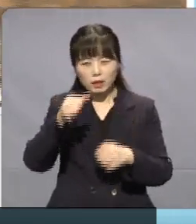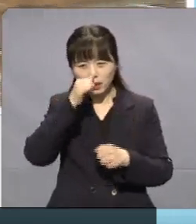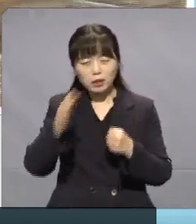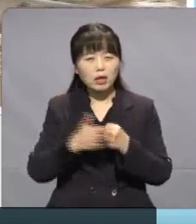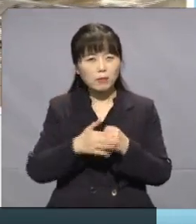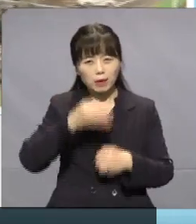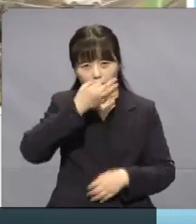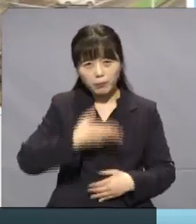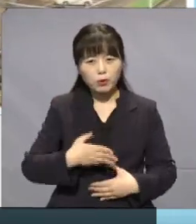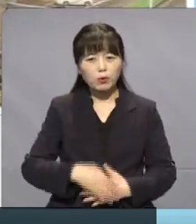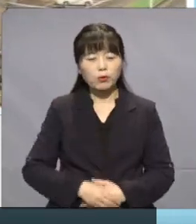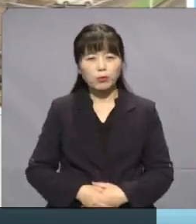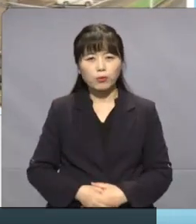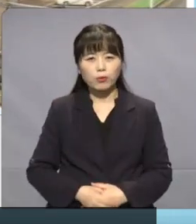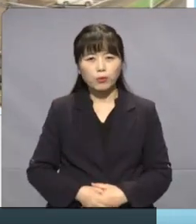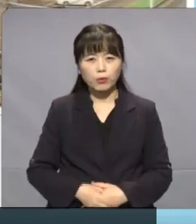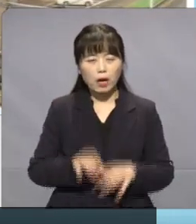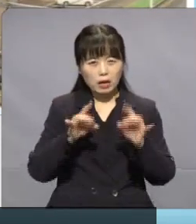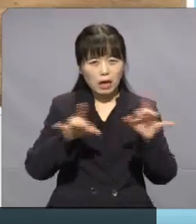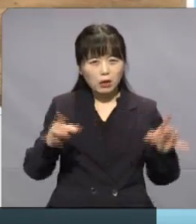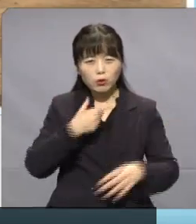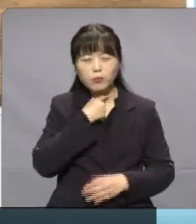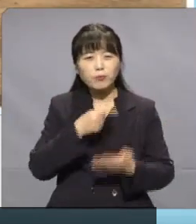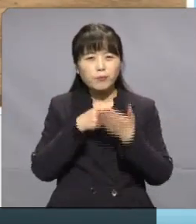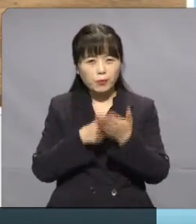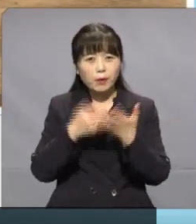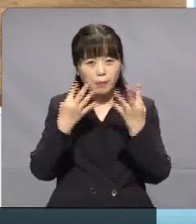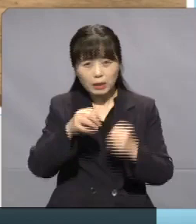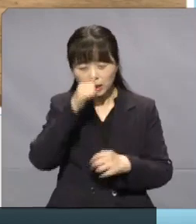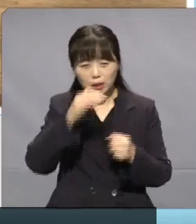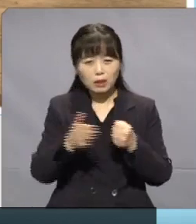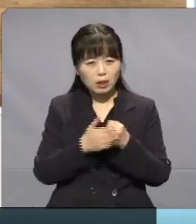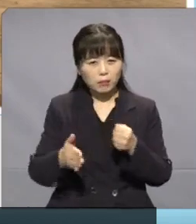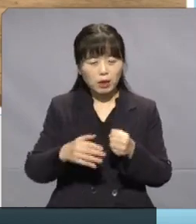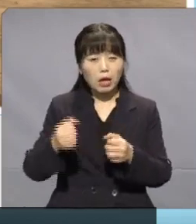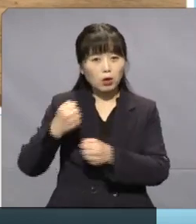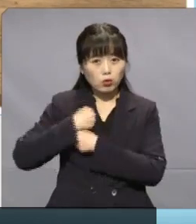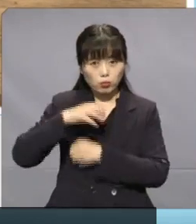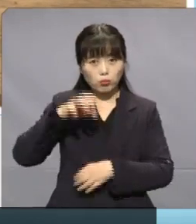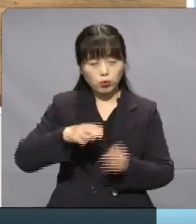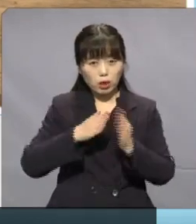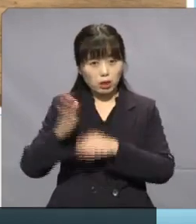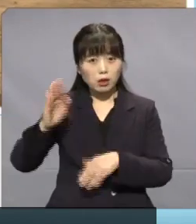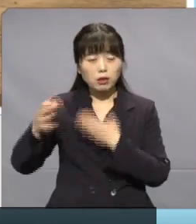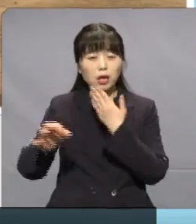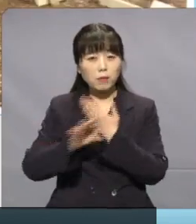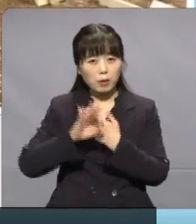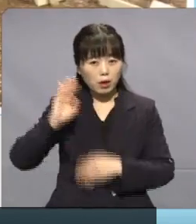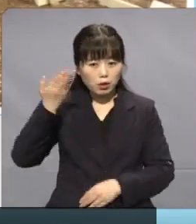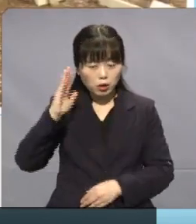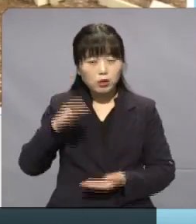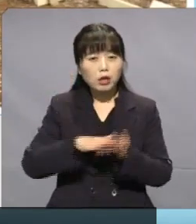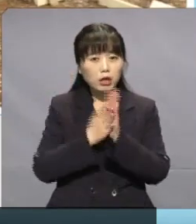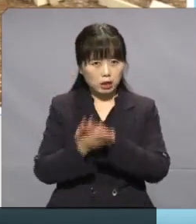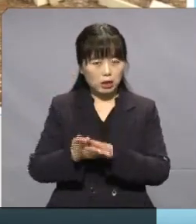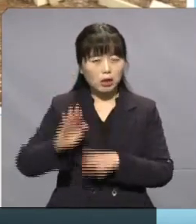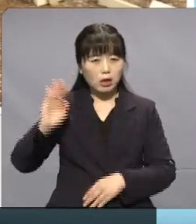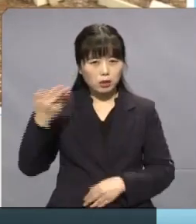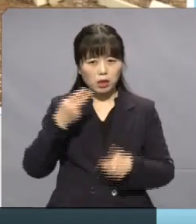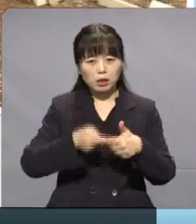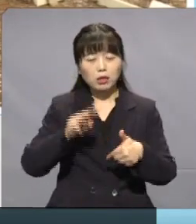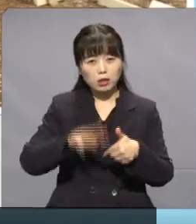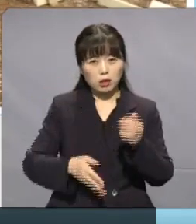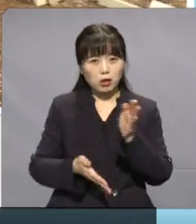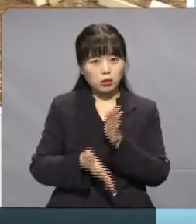예. 그리고 각종 민원의 신호들이 왔는데 이번에 이제 군부대가 이전되면 이제 현대화가 될 거 아닙니까? 인천시에